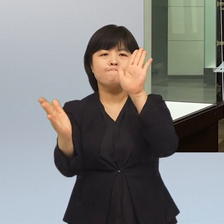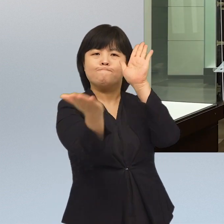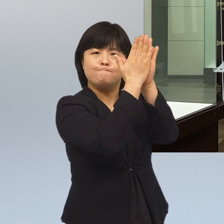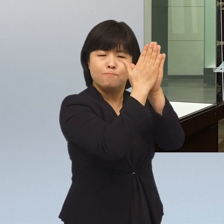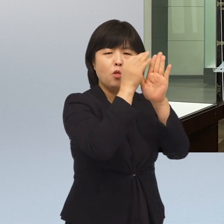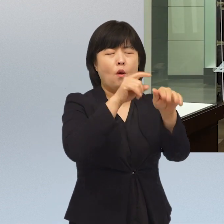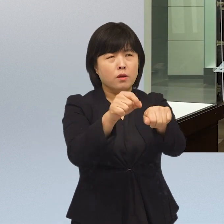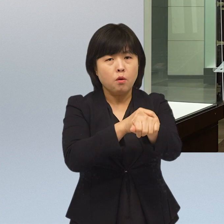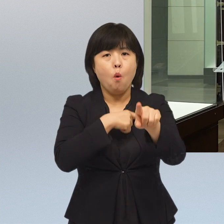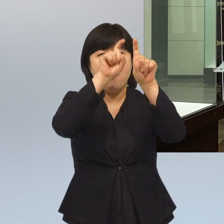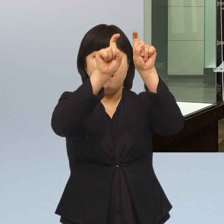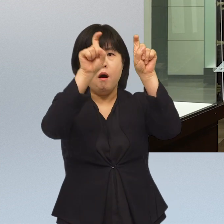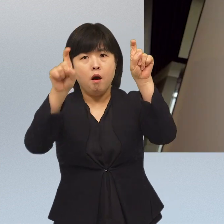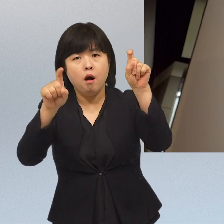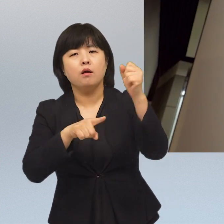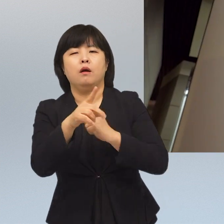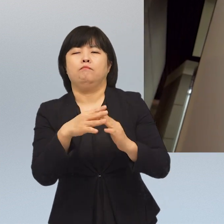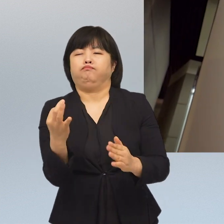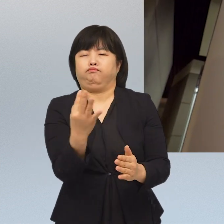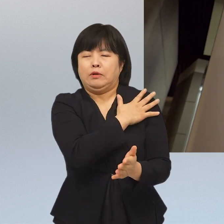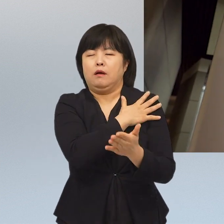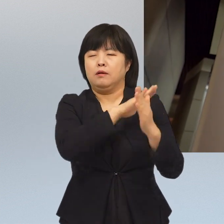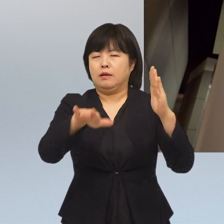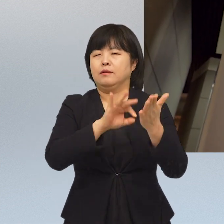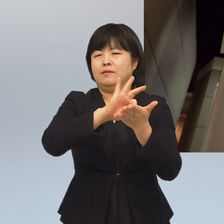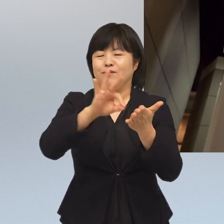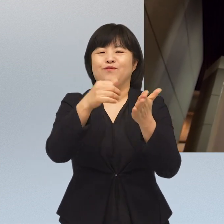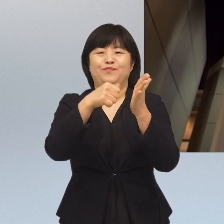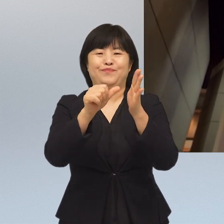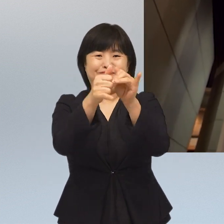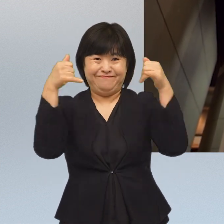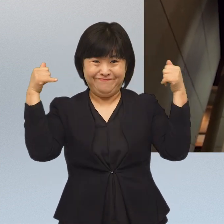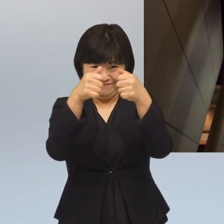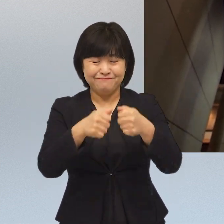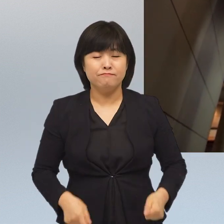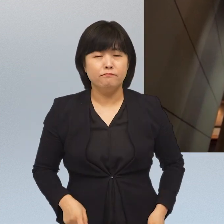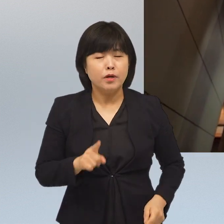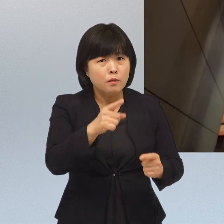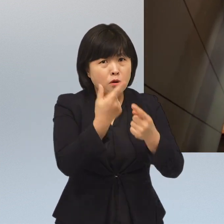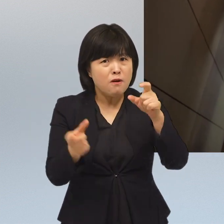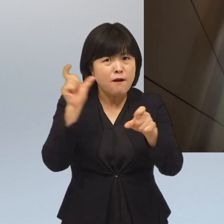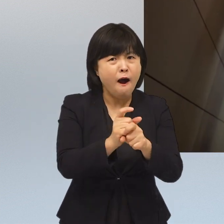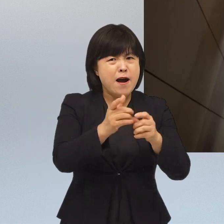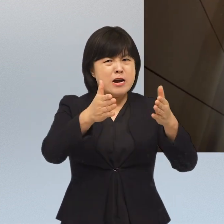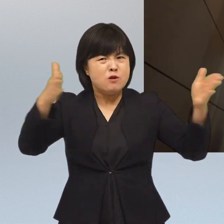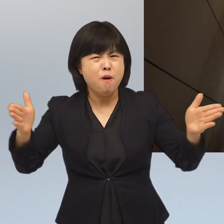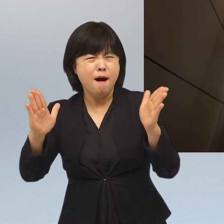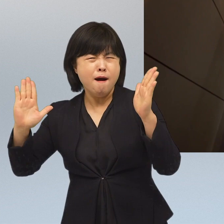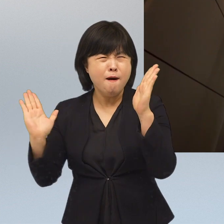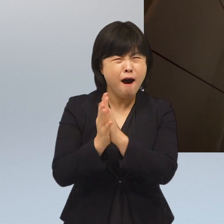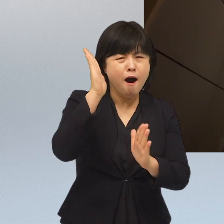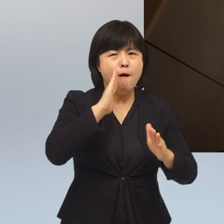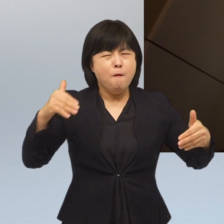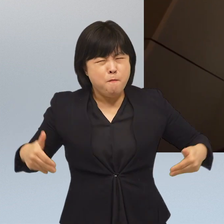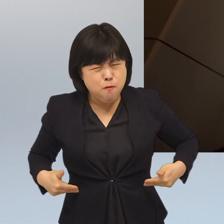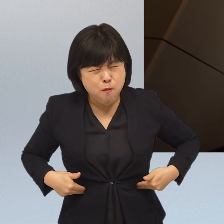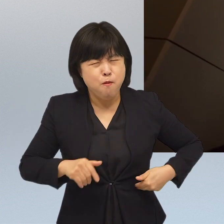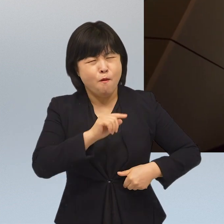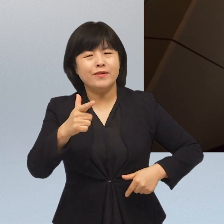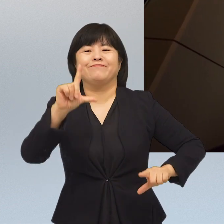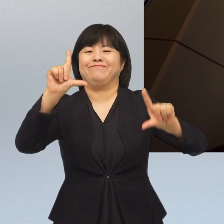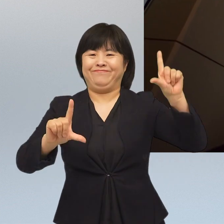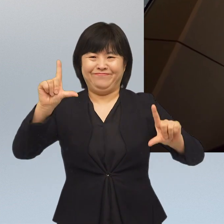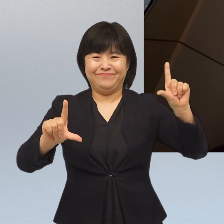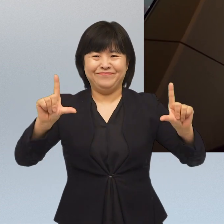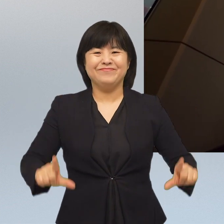단 의거리장은 부유한 집안의 혼수품이기도 했다. 이전보다 크기도 크고 화려하며